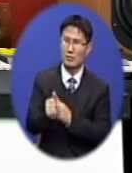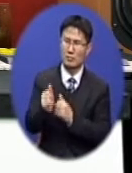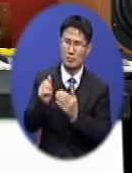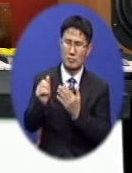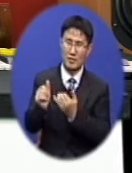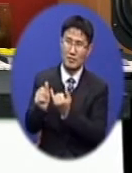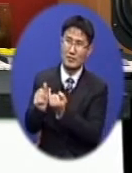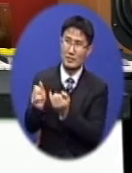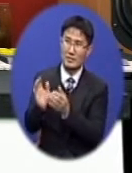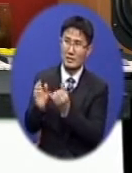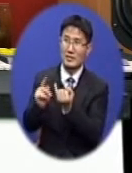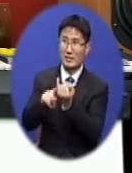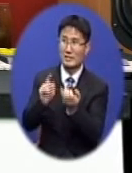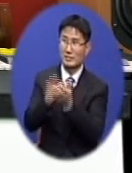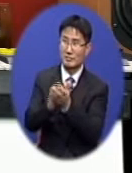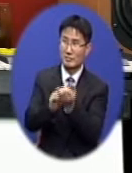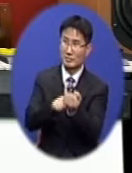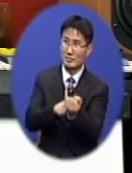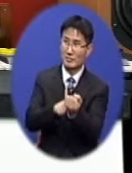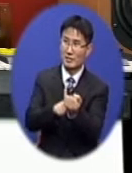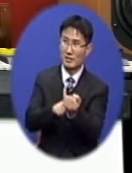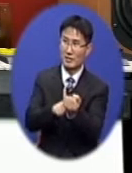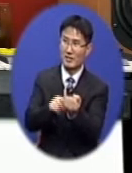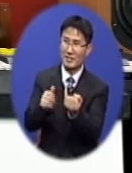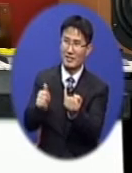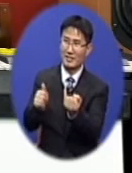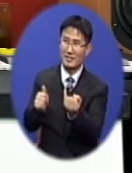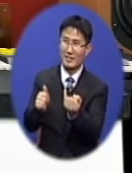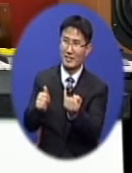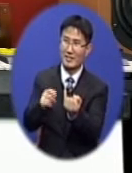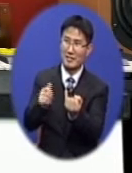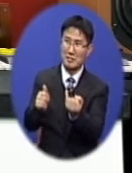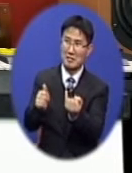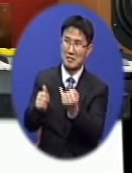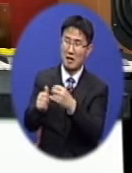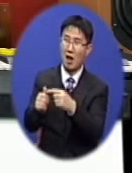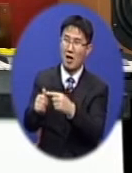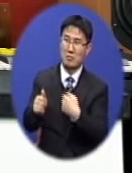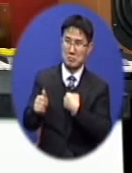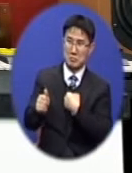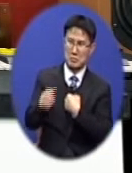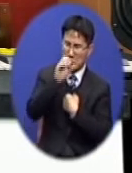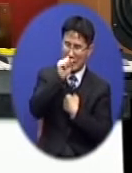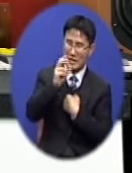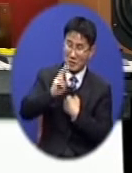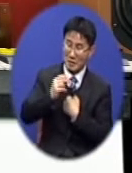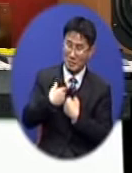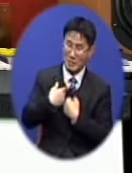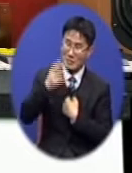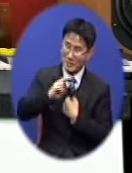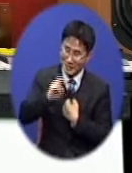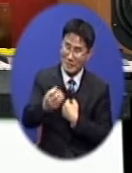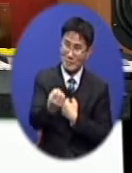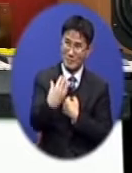여자친구가. 보면? 우리, 뭐지, 희성이 어머니, 희성 씨 어머니가 좋아하시는 노래를 제가 불러드릴게요. 얼마나 좋아요.